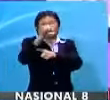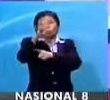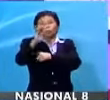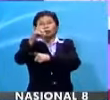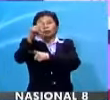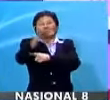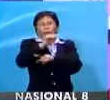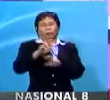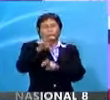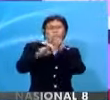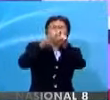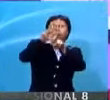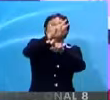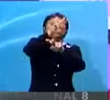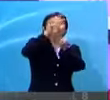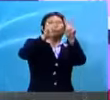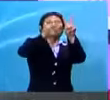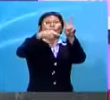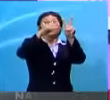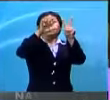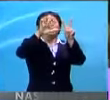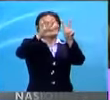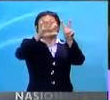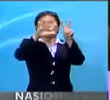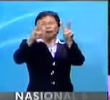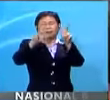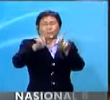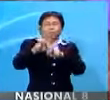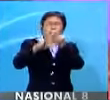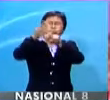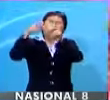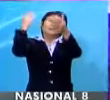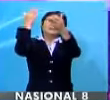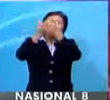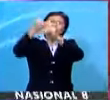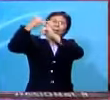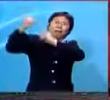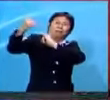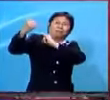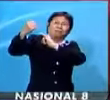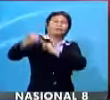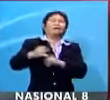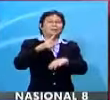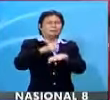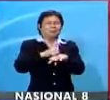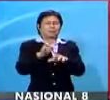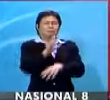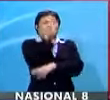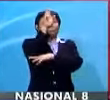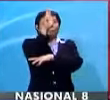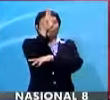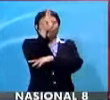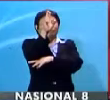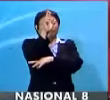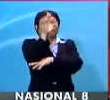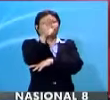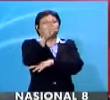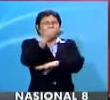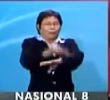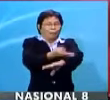M serta mendaki 2058 anak tangga menara Kuala Lumpur hingga ke garisan penamat di megavw bangquet